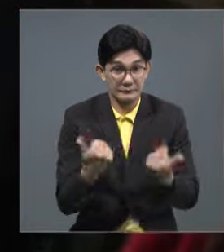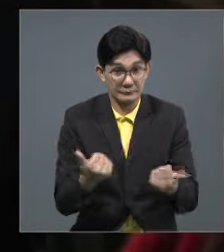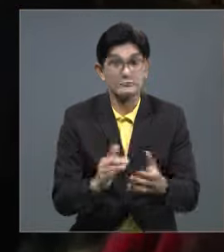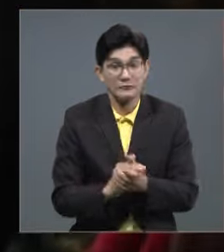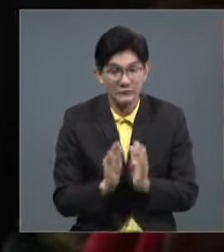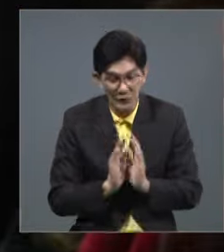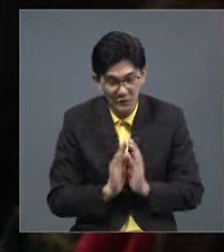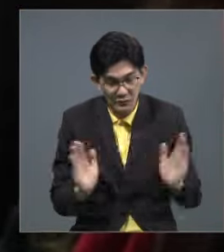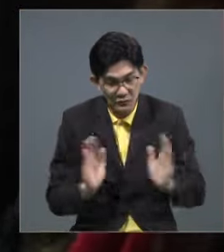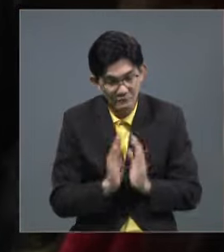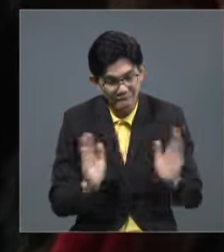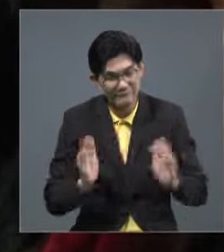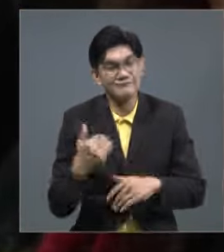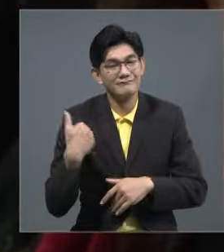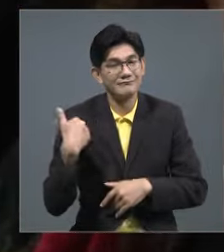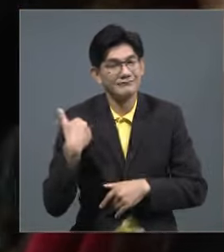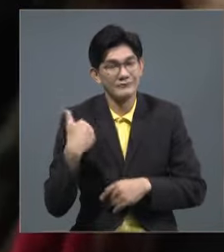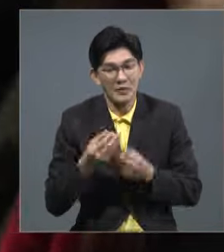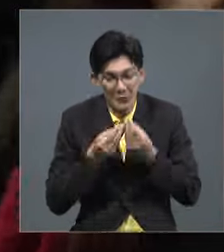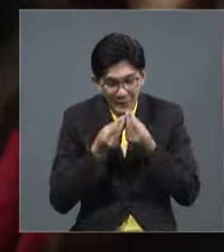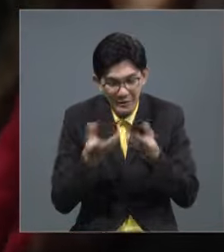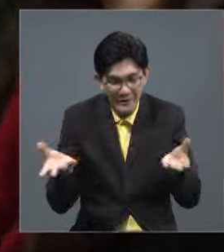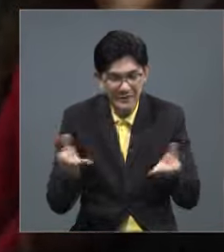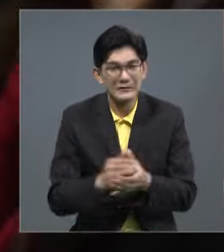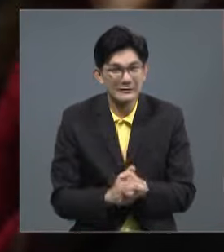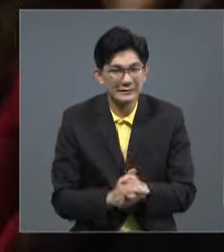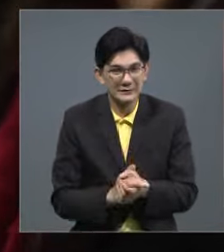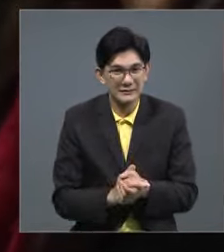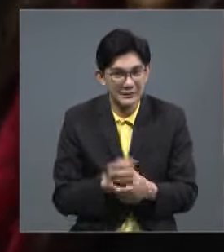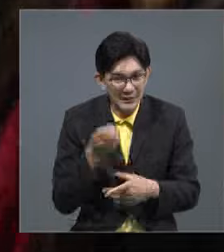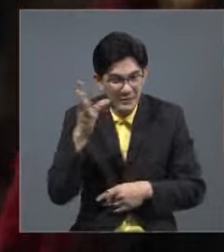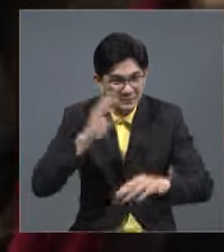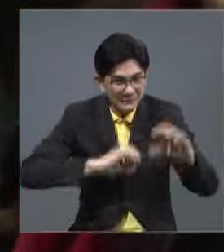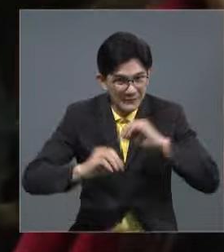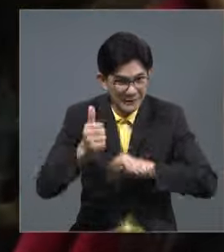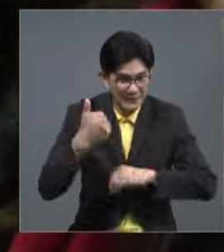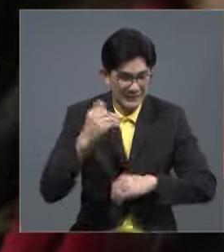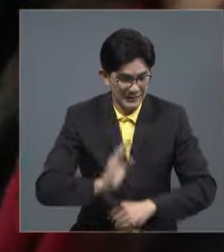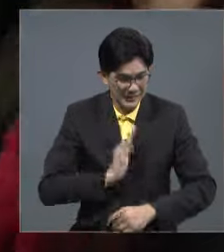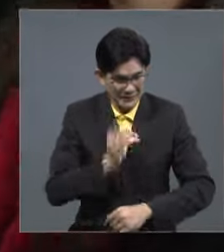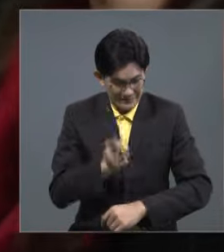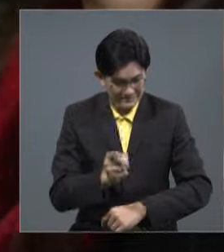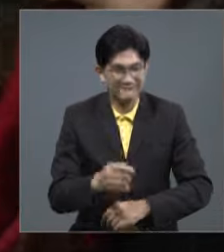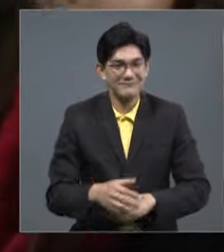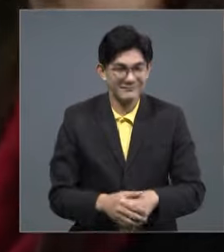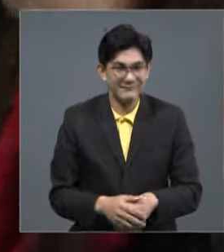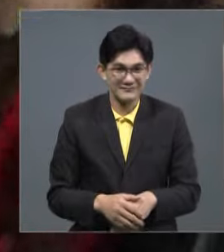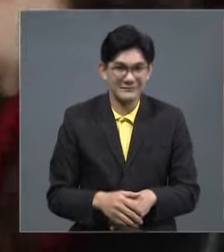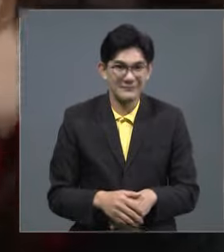ครับแล้วก็ขอบคุณอีกครั้งสำหรับคำอวยพรว่าให้เดินทางโดยสวัสดิภาพรู้สึกเป็นเกียรติจริงๆครับ